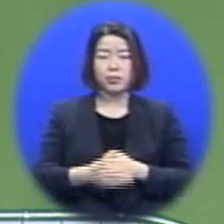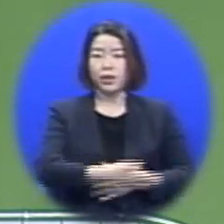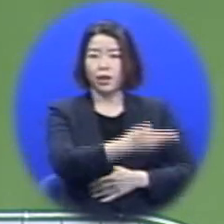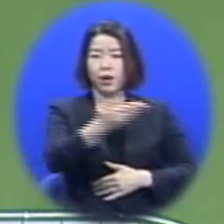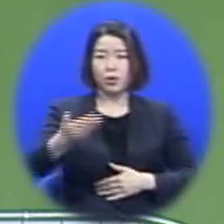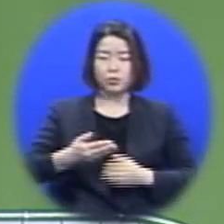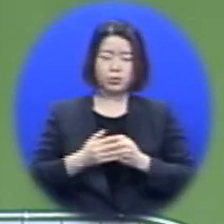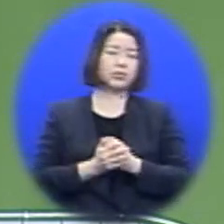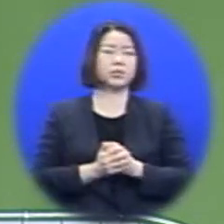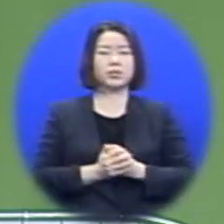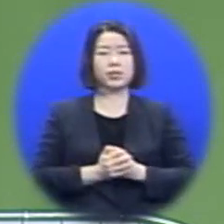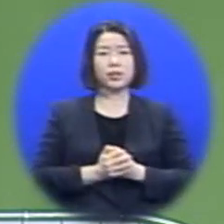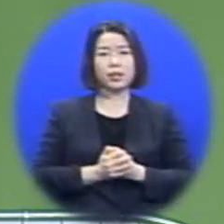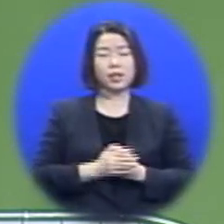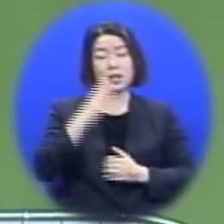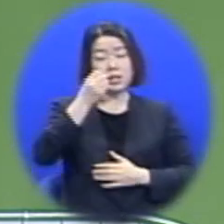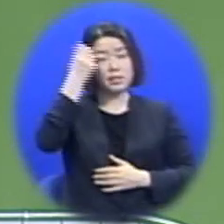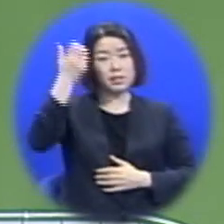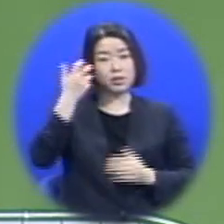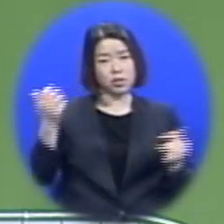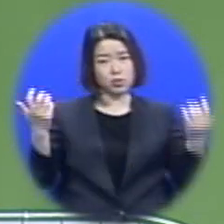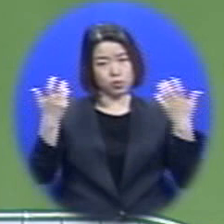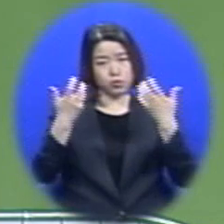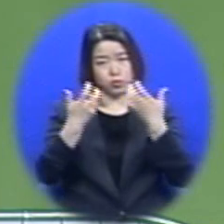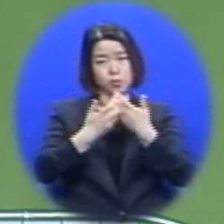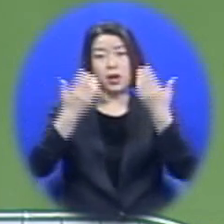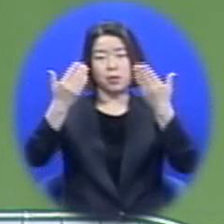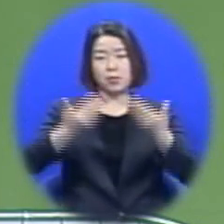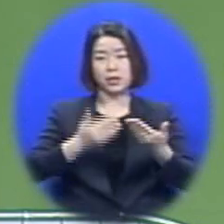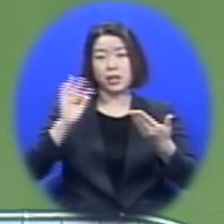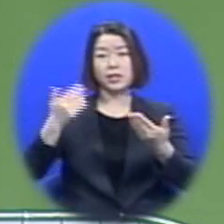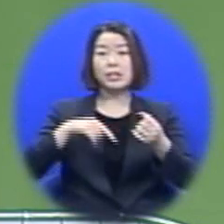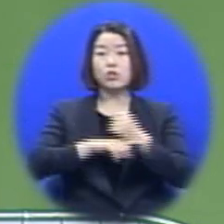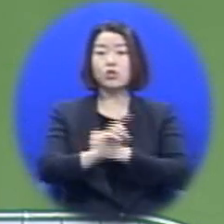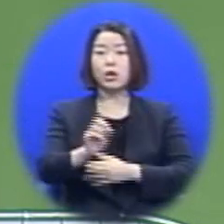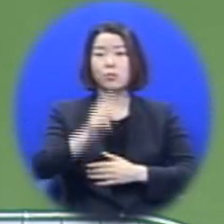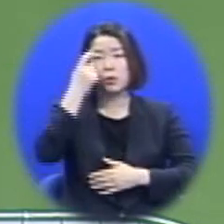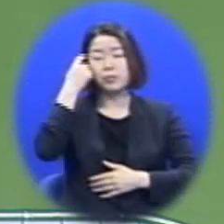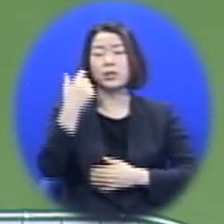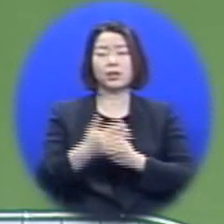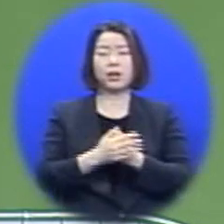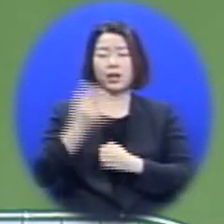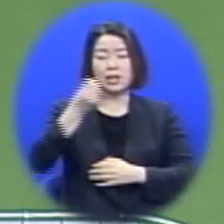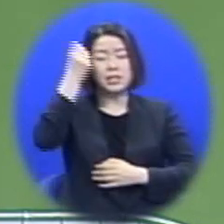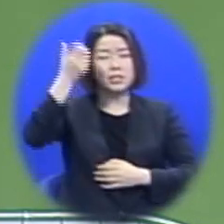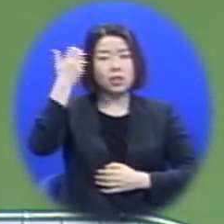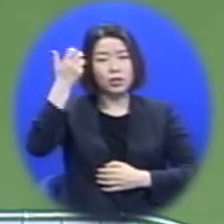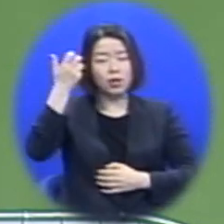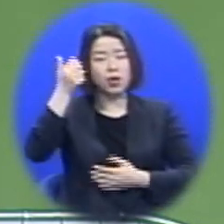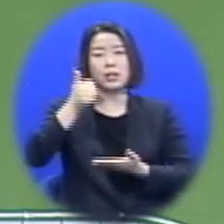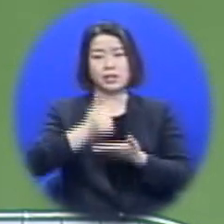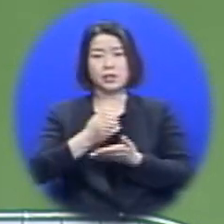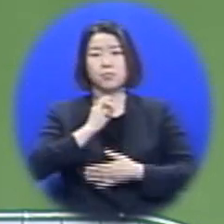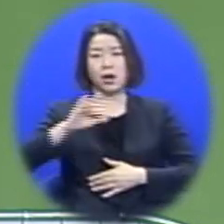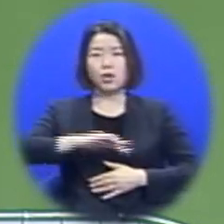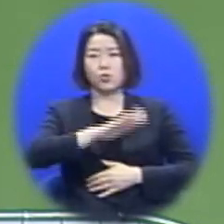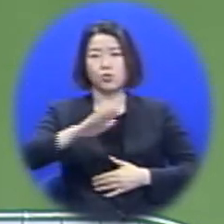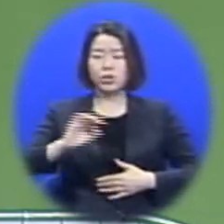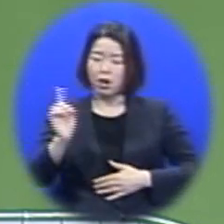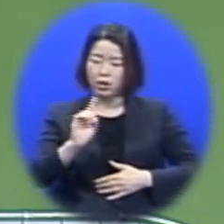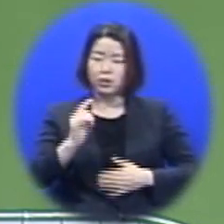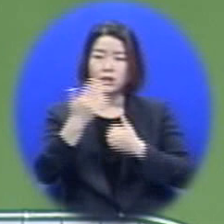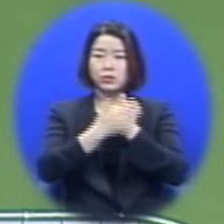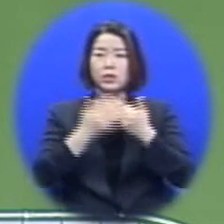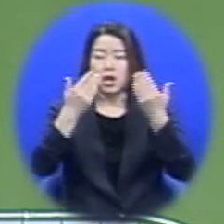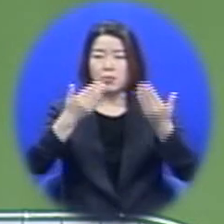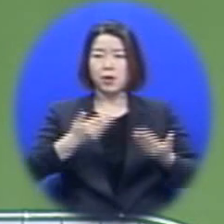여러분, 성령의 충만함을 받아야 되는 이유가 뭡니까? 성령께서만 우리가 어떤 은혜를 받고 있는지를